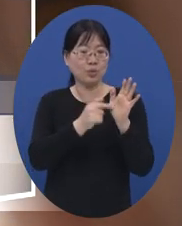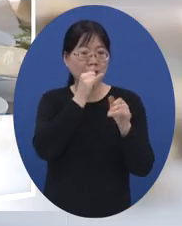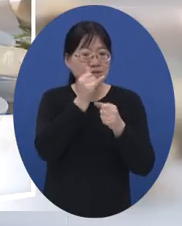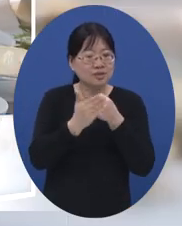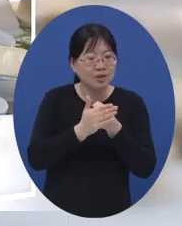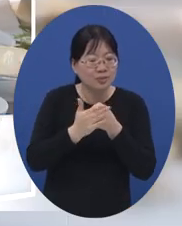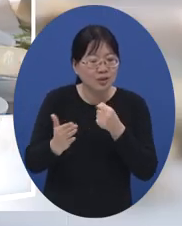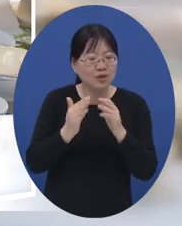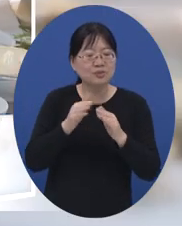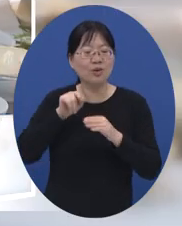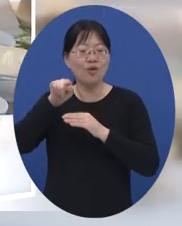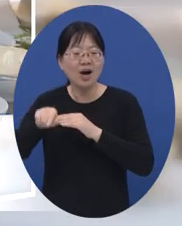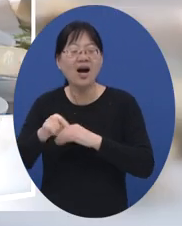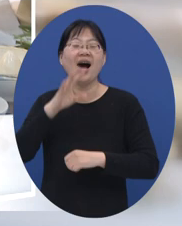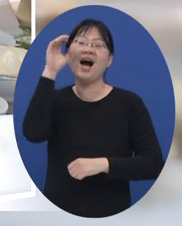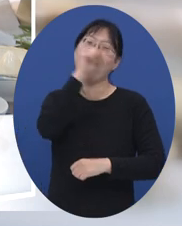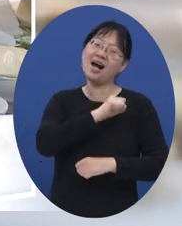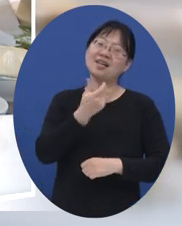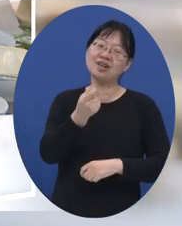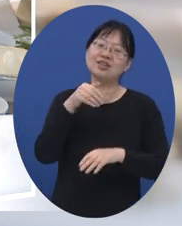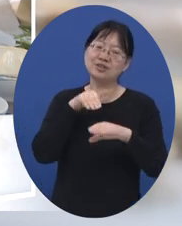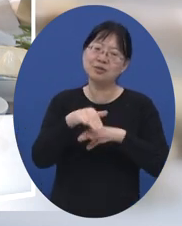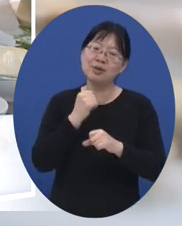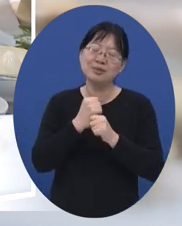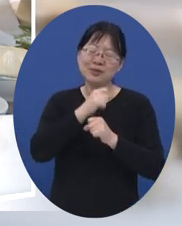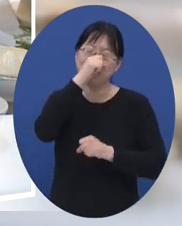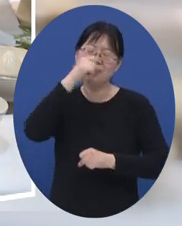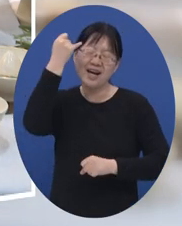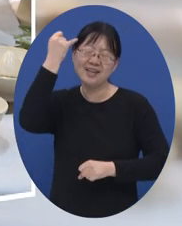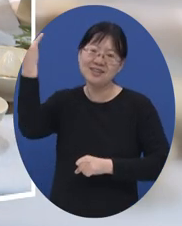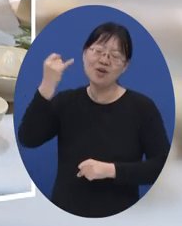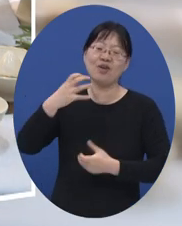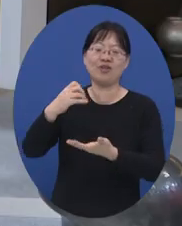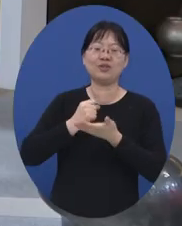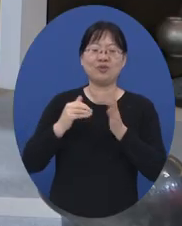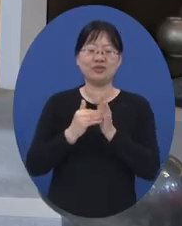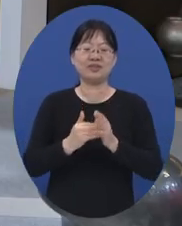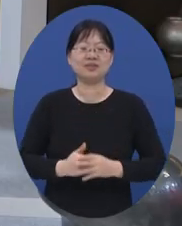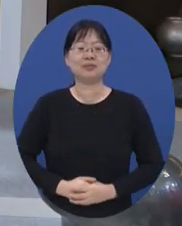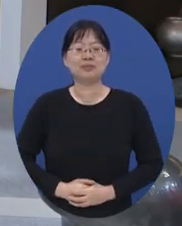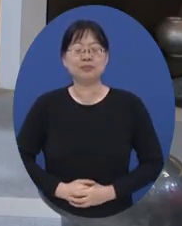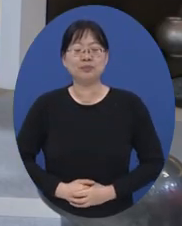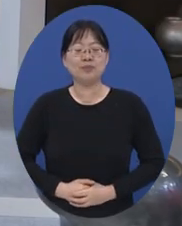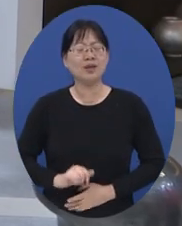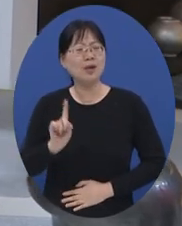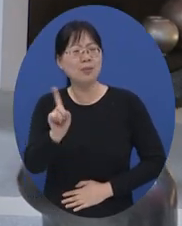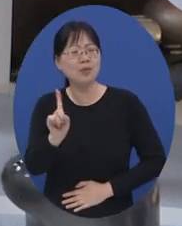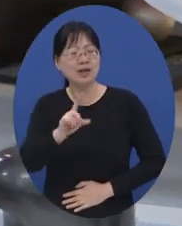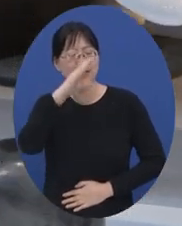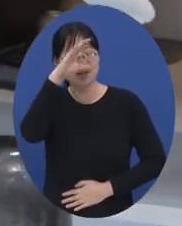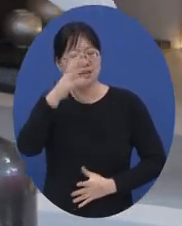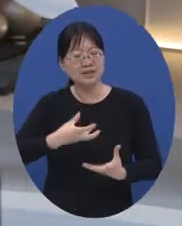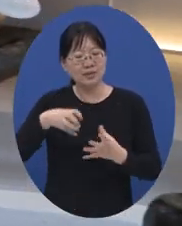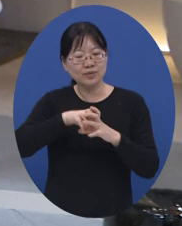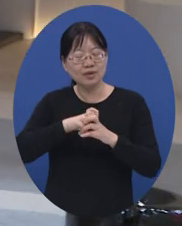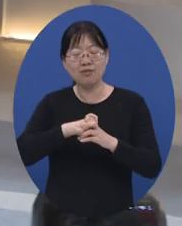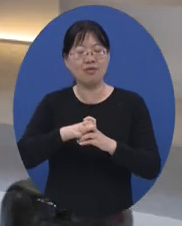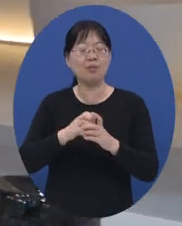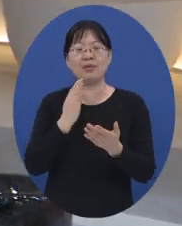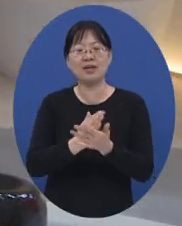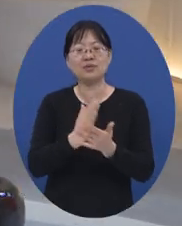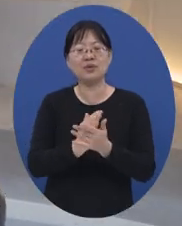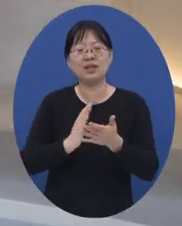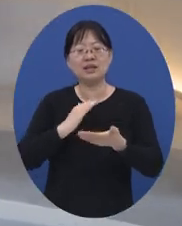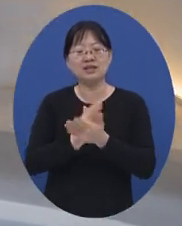같아서 집에 가서도 아 이렇게 디스플레이하면 좋겠다 이런 아이디어를 많이 얻고 가는 것 같아요. 무언가를 담는 것에서 벗어난 다양한